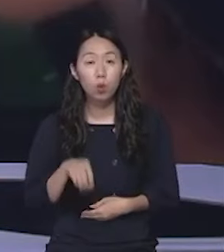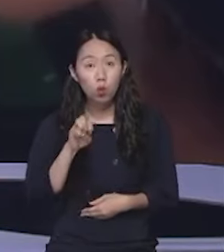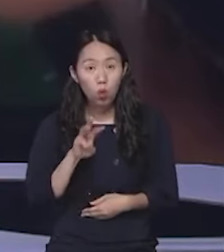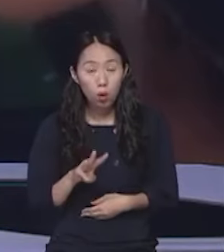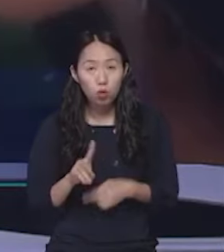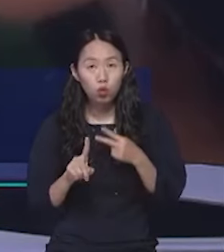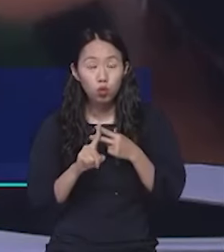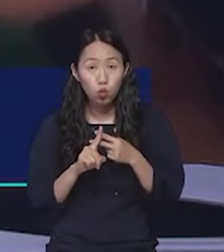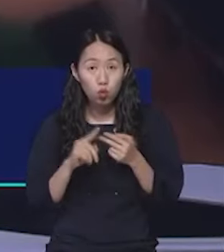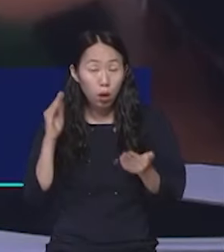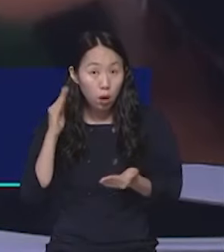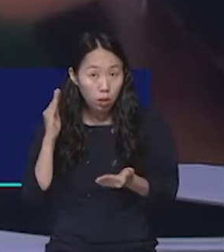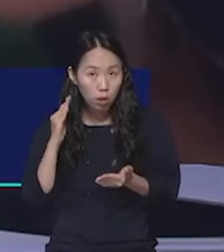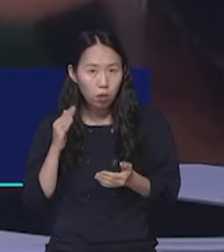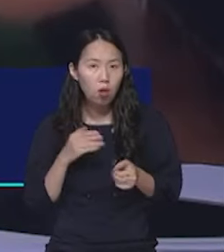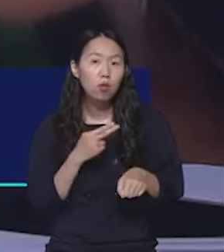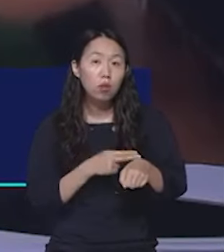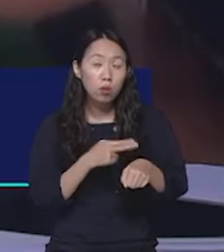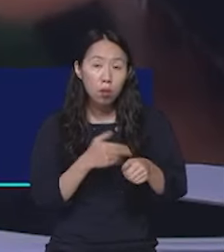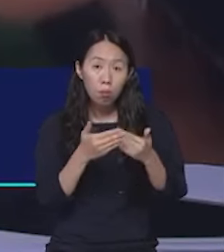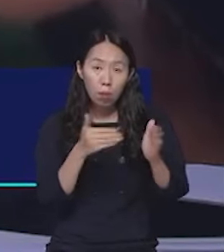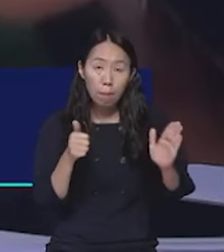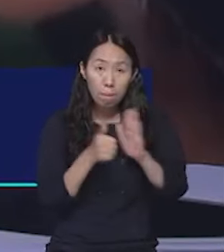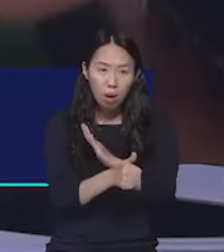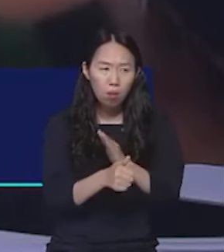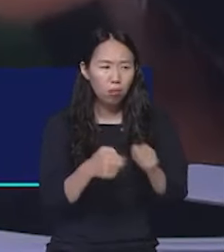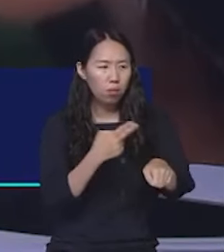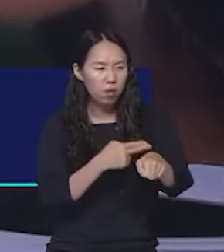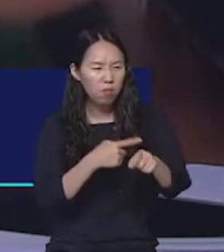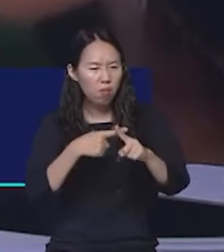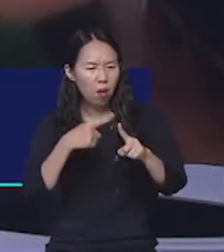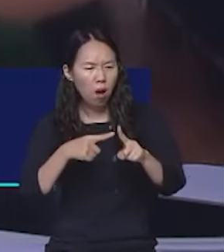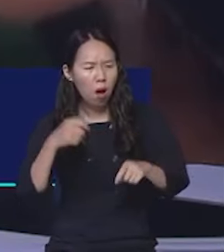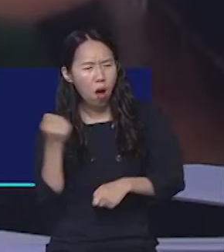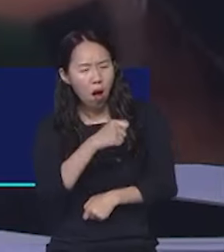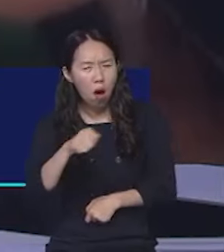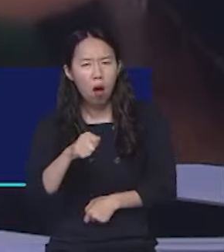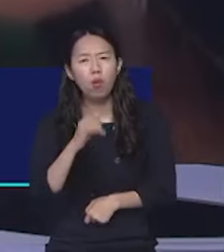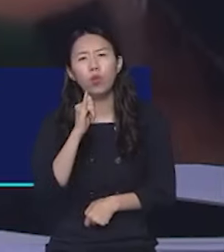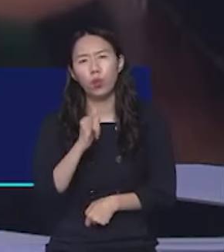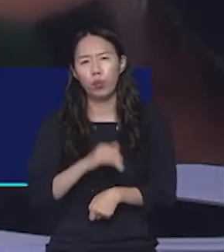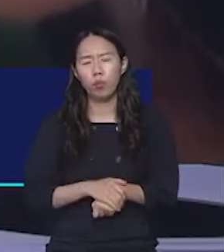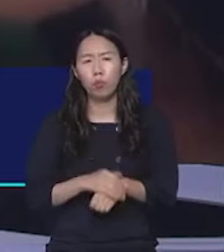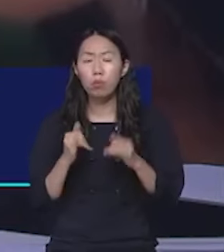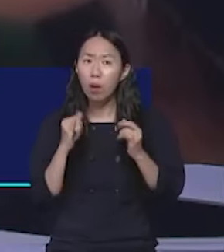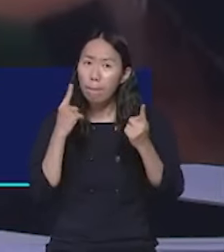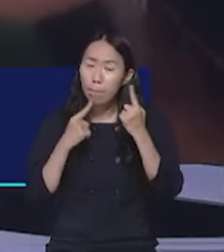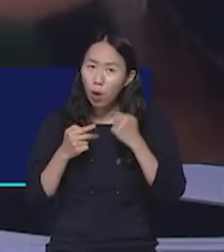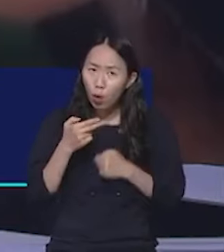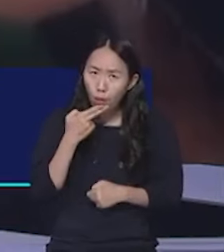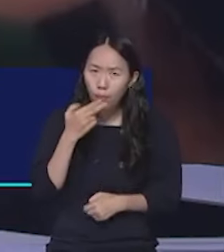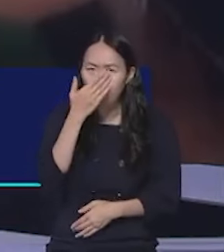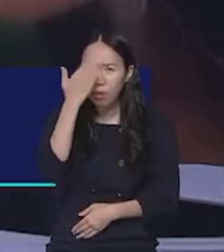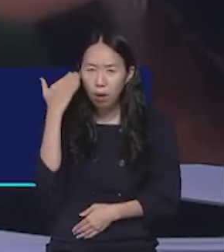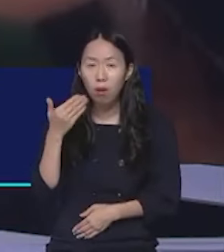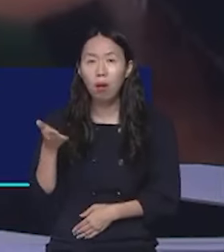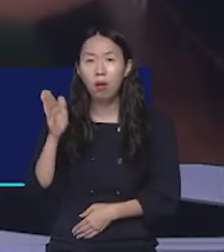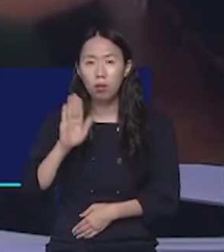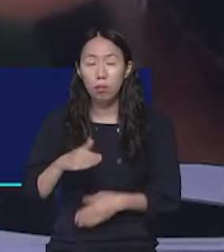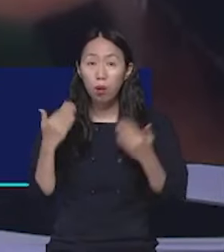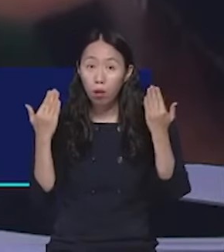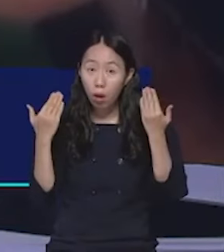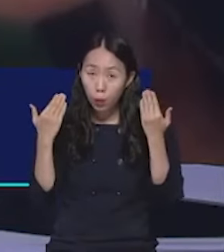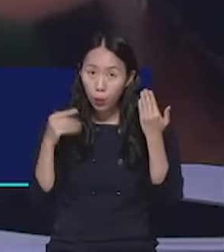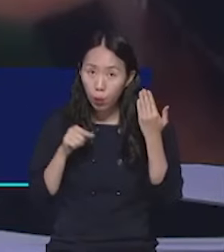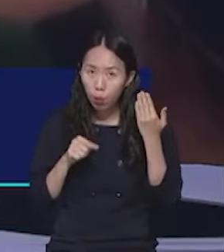광주의 한 중학생의 교무실을 찾아가 선생님을 상대로 흉기를 휘둘렀습니다. 다행히 인명피해 없이 일단락됐지만 학교 측은